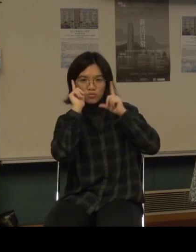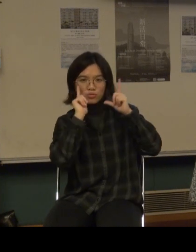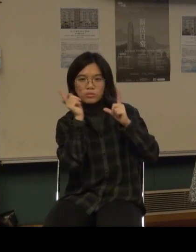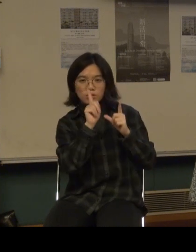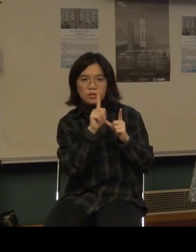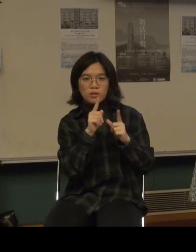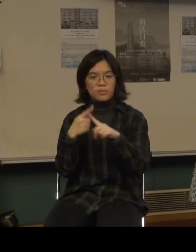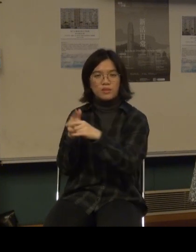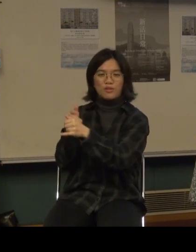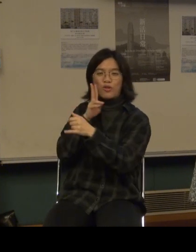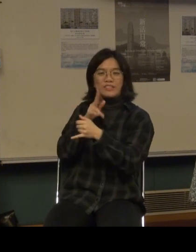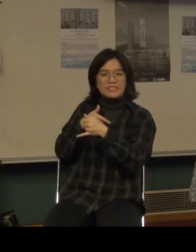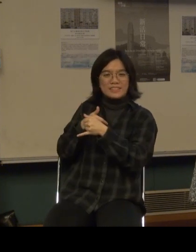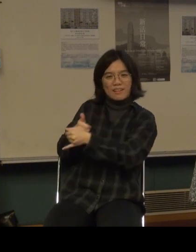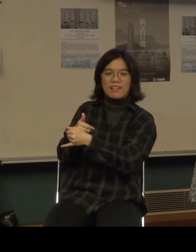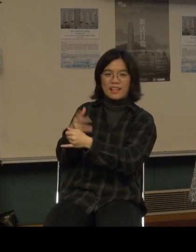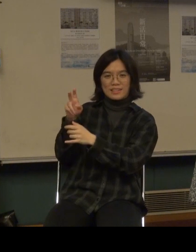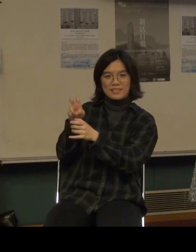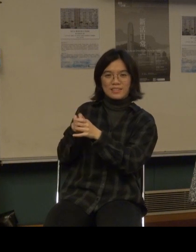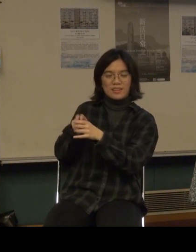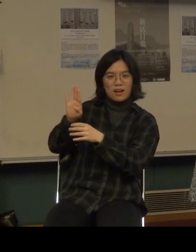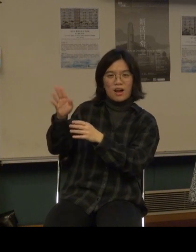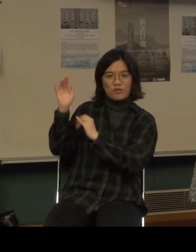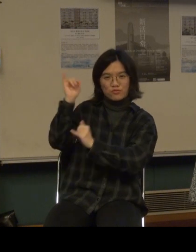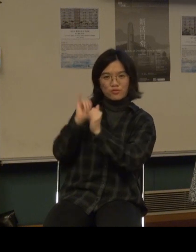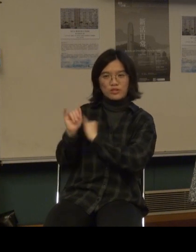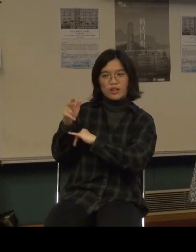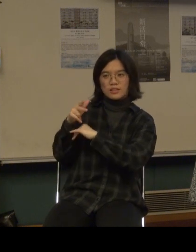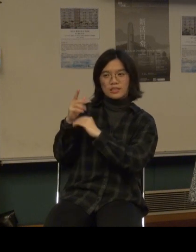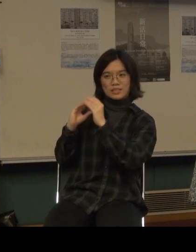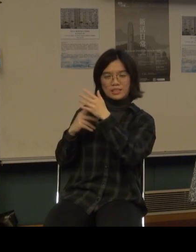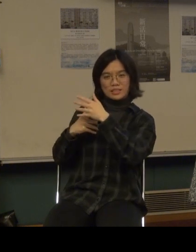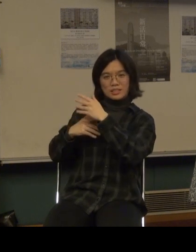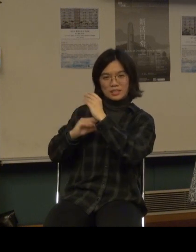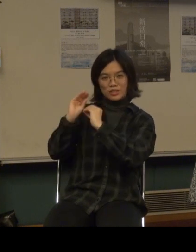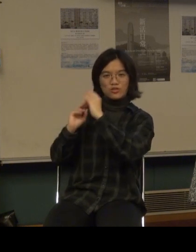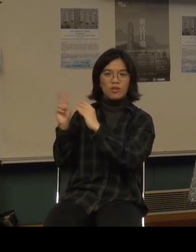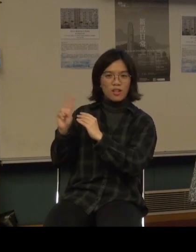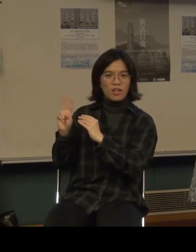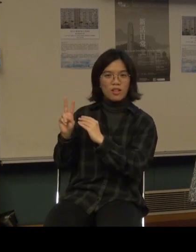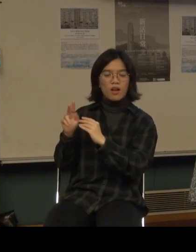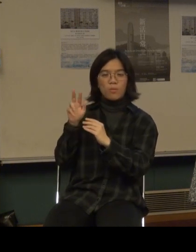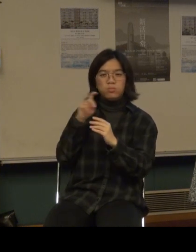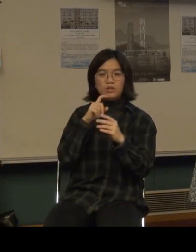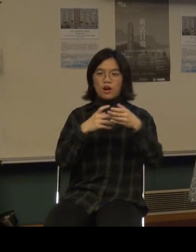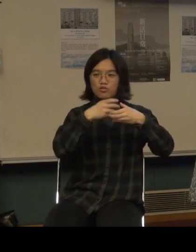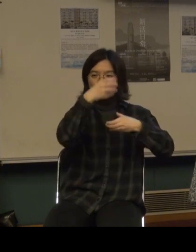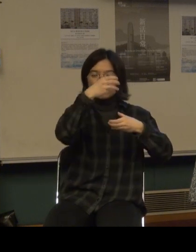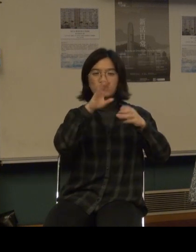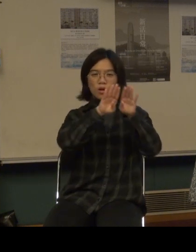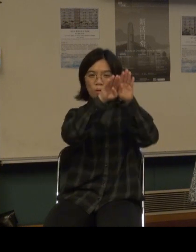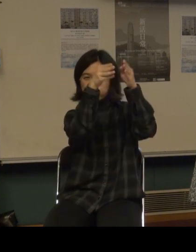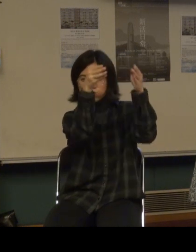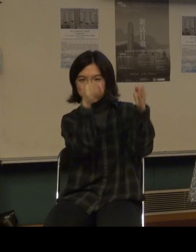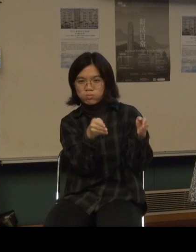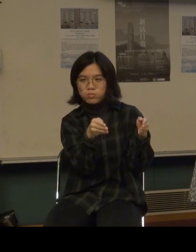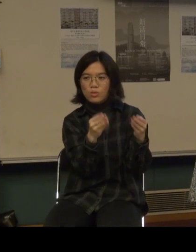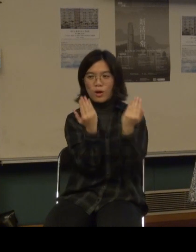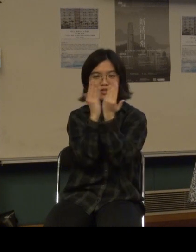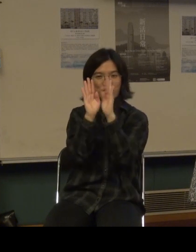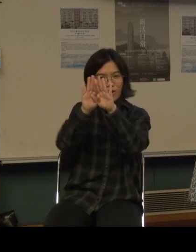構件。我哋見到嗰啲即係西式嘅柱式啦。或者呢啲嘅拱門啦、拱形嘅窗咧，都係一啲西式傳